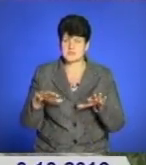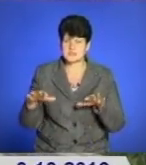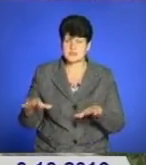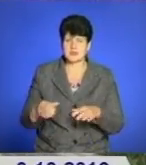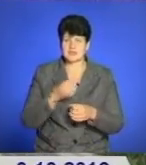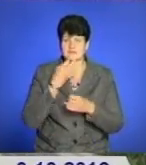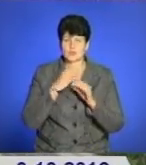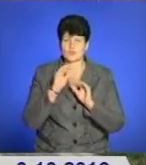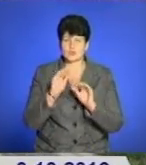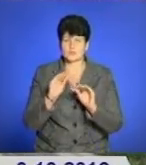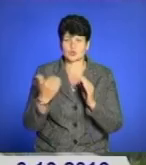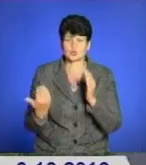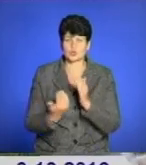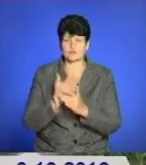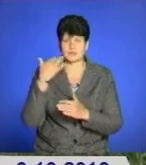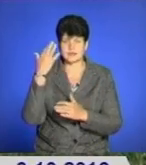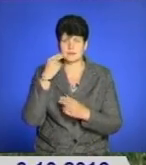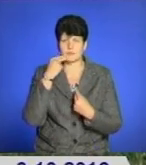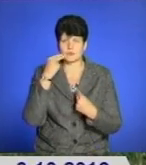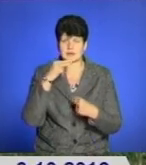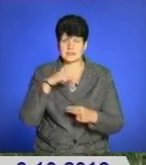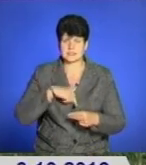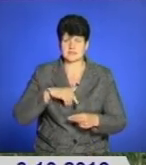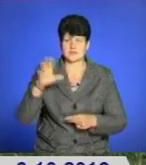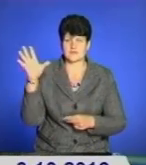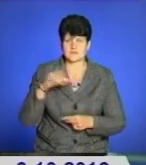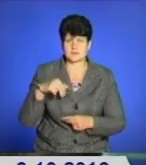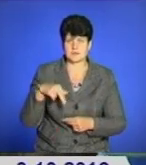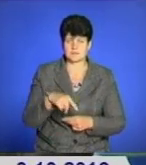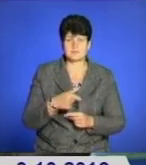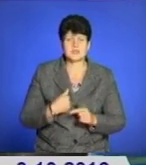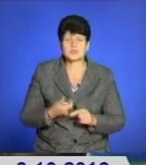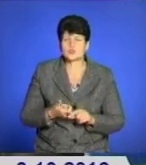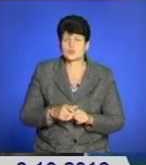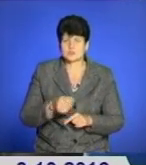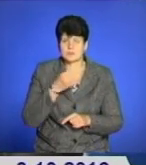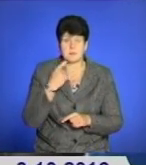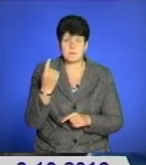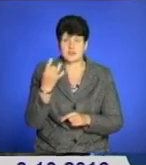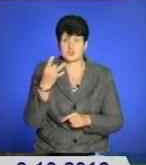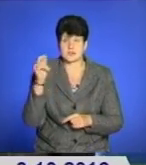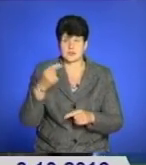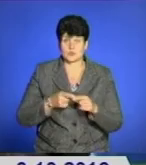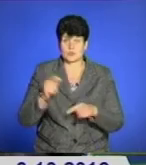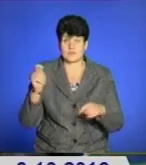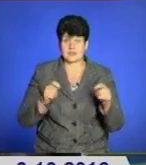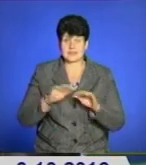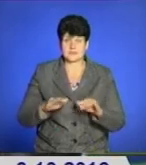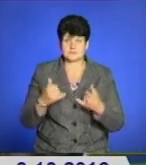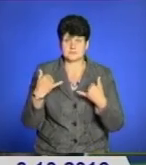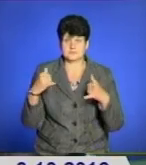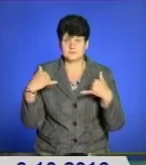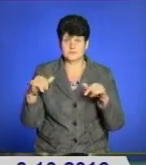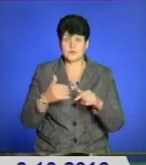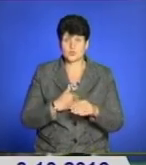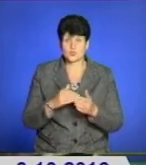квіткові композиції, нові ідеї поліпшили настрій усім перехожим. Мені дуже сподобалось, ми перший раз на такому фестивалі. Дітки дуже вражені,